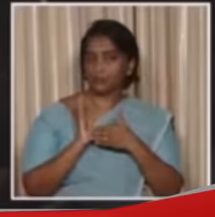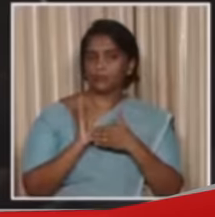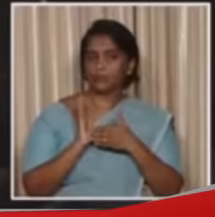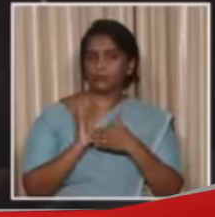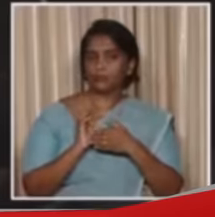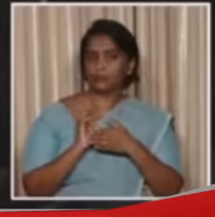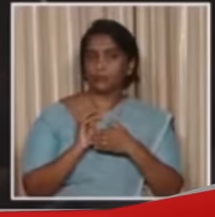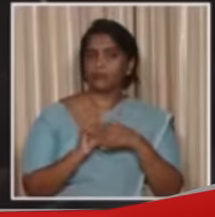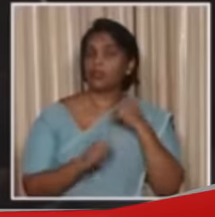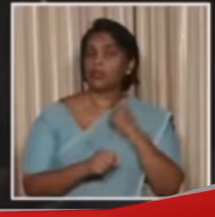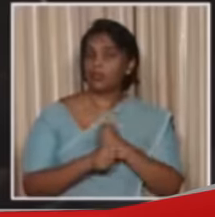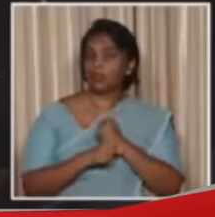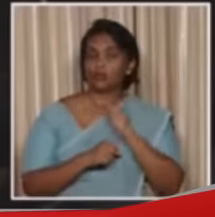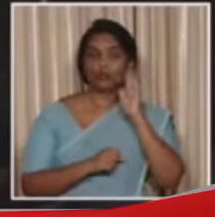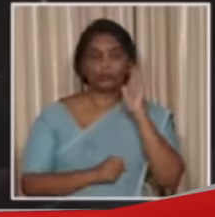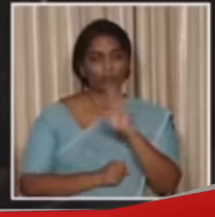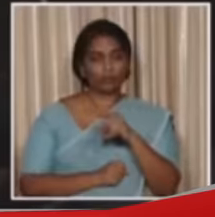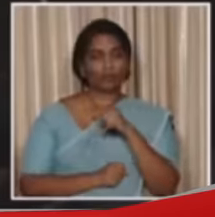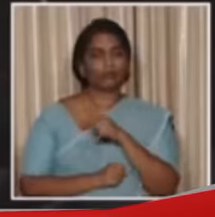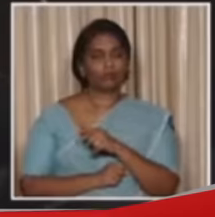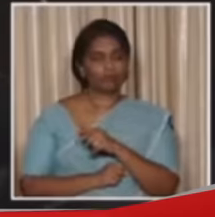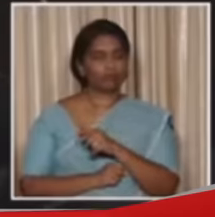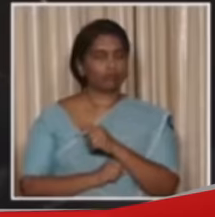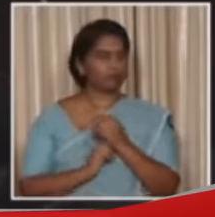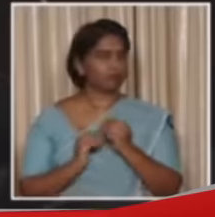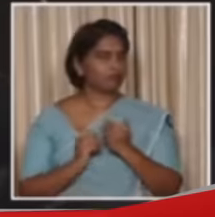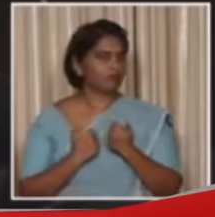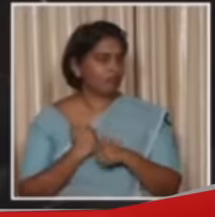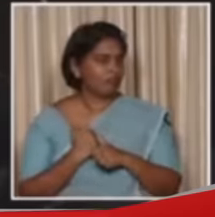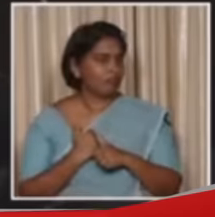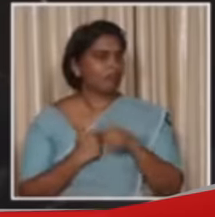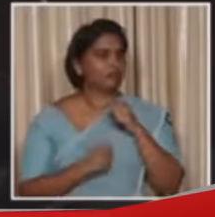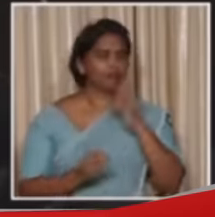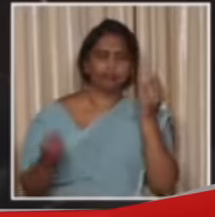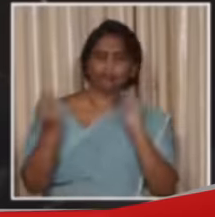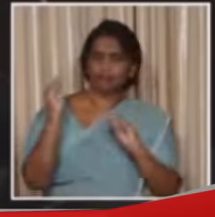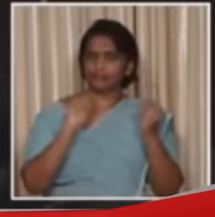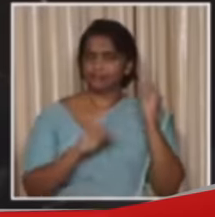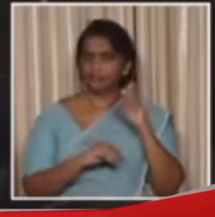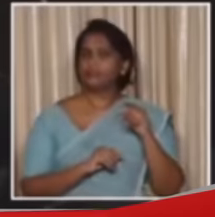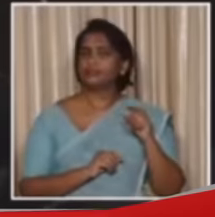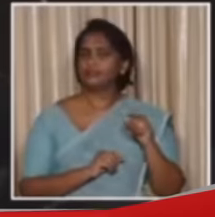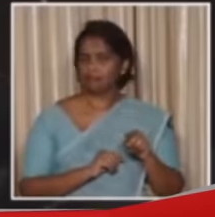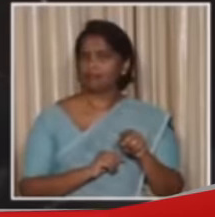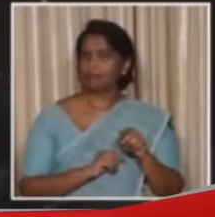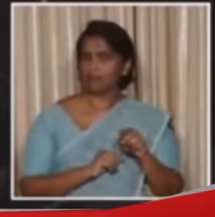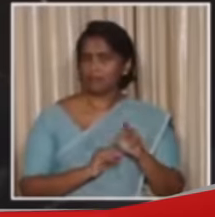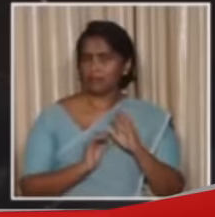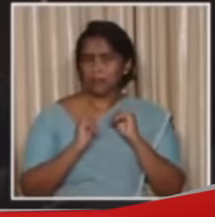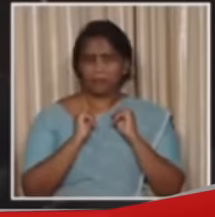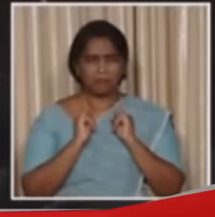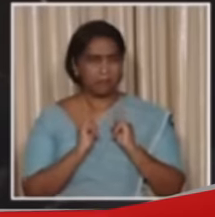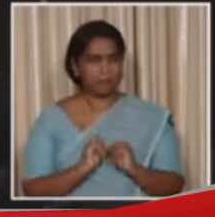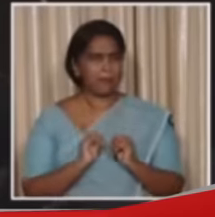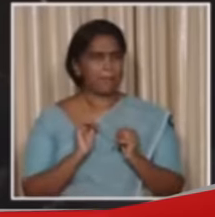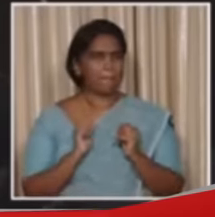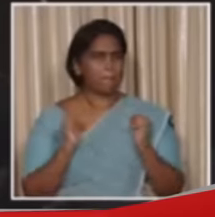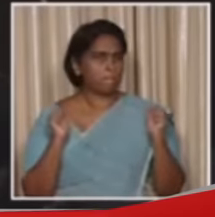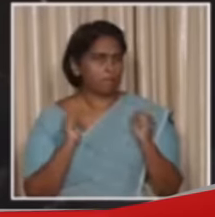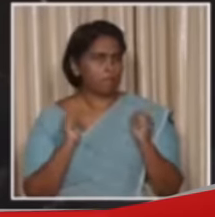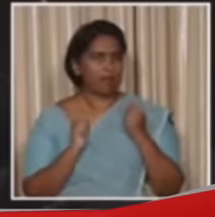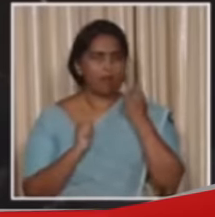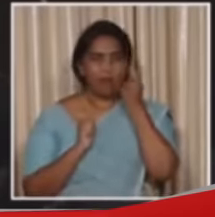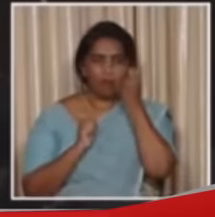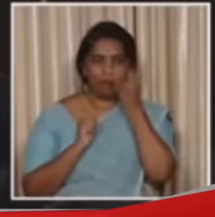මේ ආණ්ඩුව විසින් මේ ගොඩනගන මේ මේ මේ ඉතාමත්ම භයානක මතවාදයක්